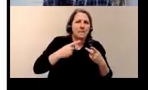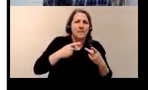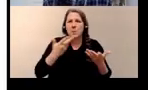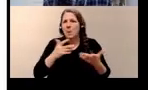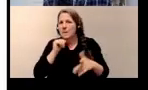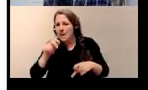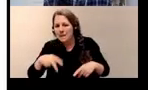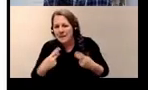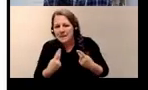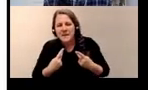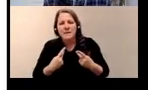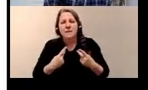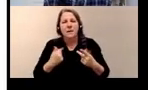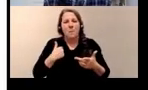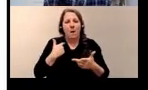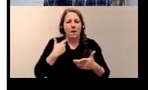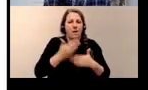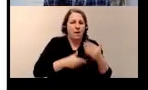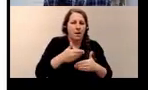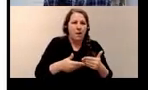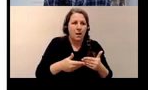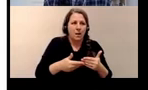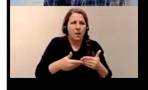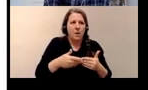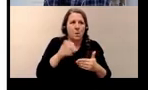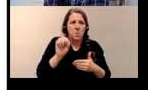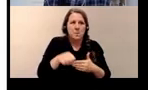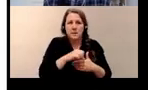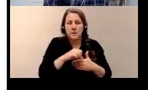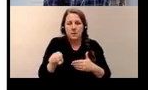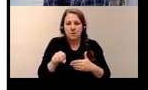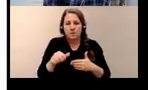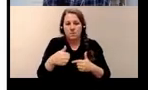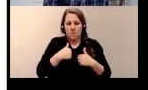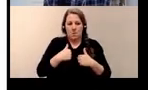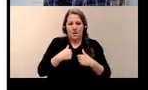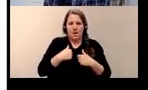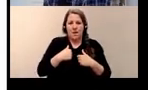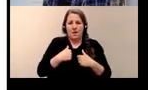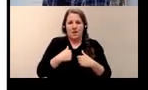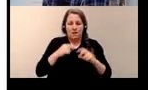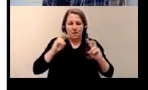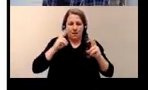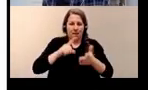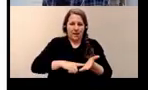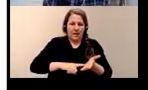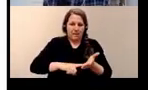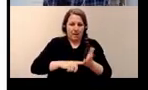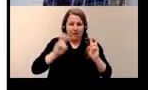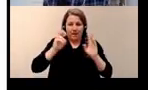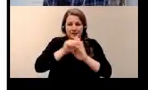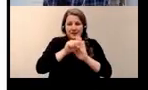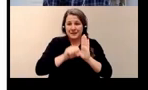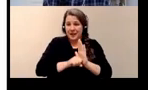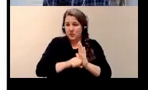autorisé comme opération, mais également sur le statut des personnes qui réparaient, hein, dont on n'a pas encore parlé, mais qui sont pas